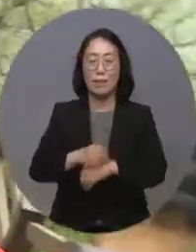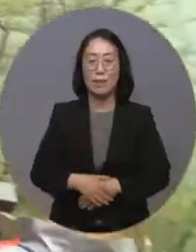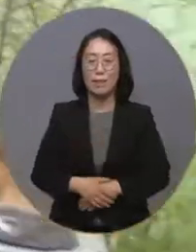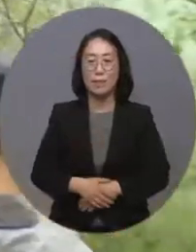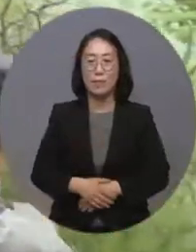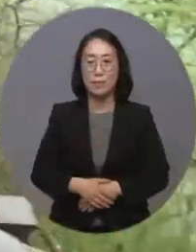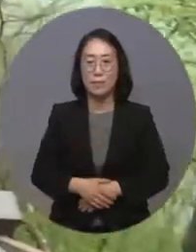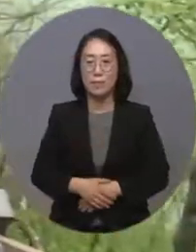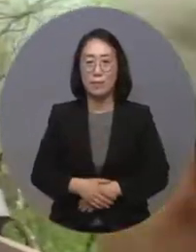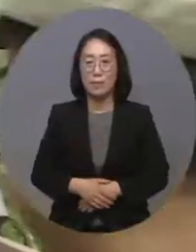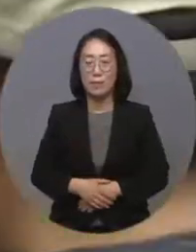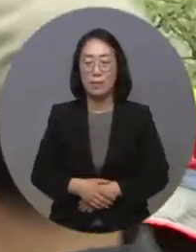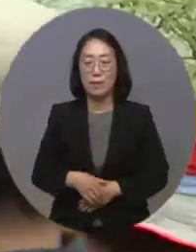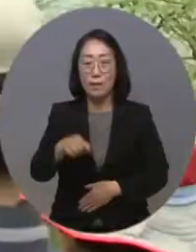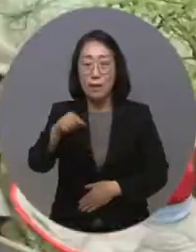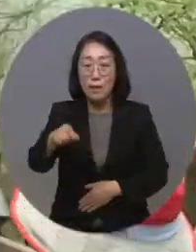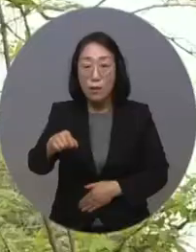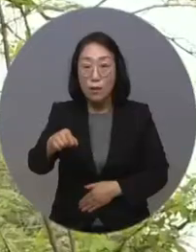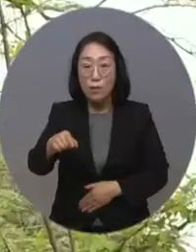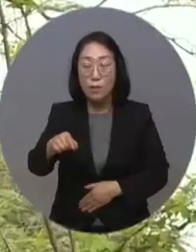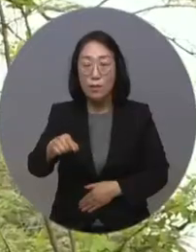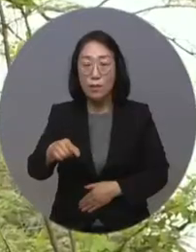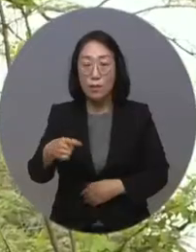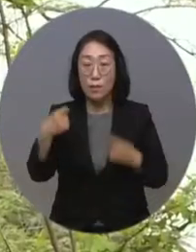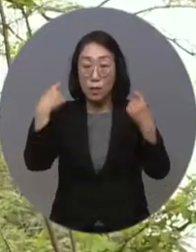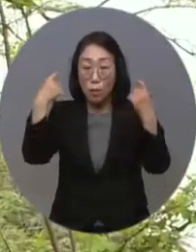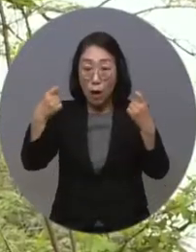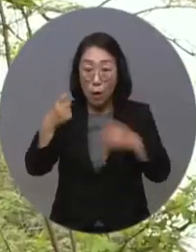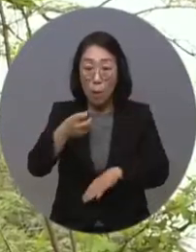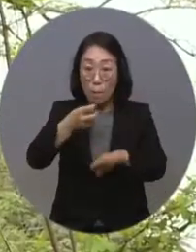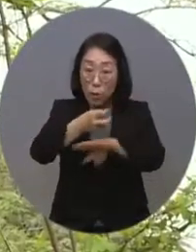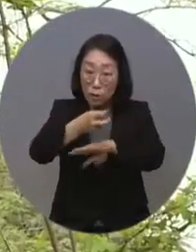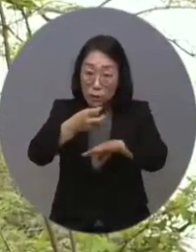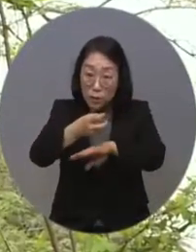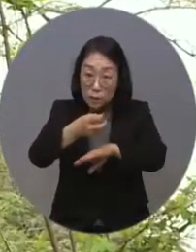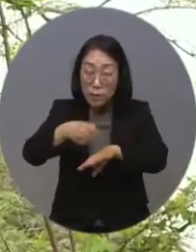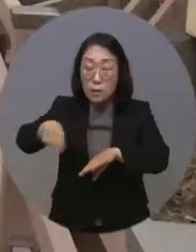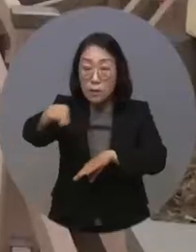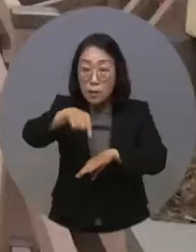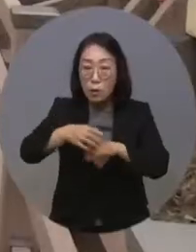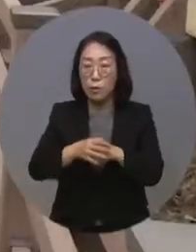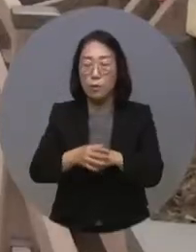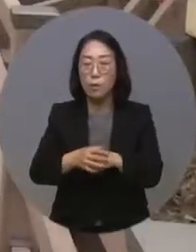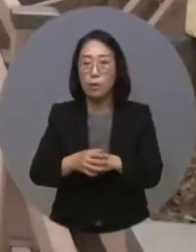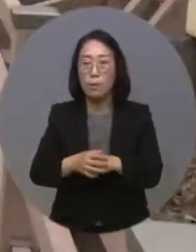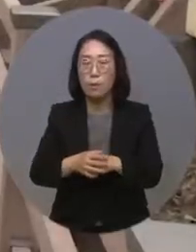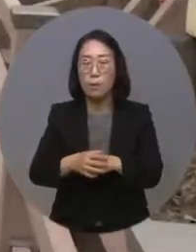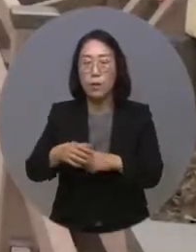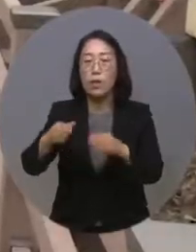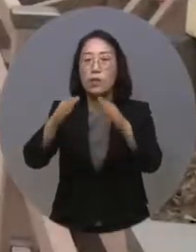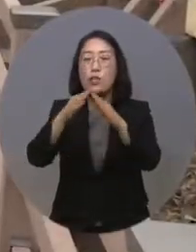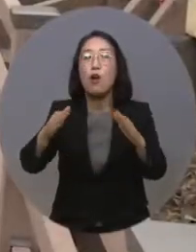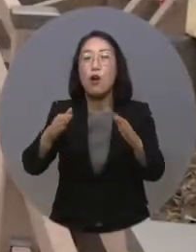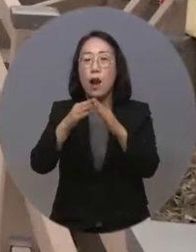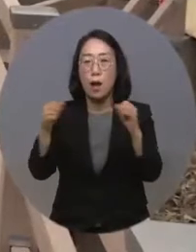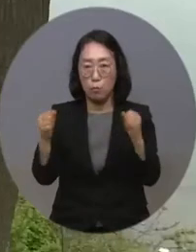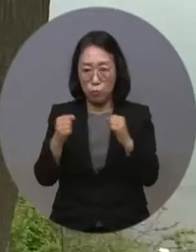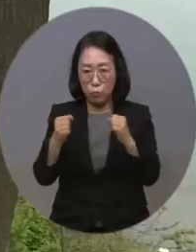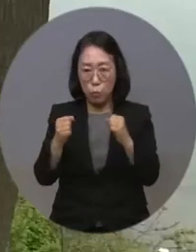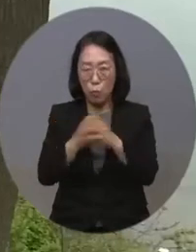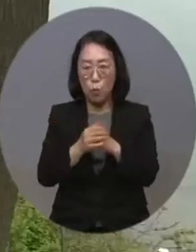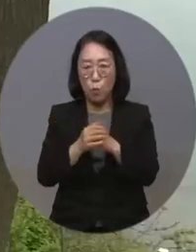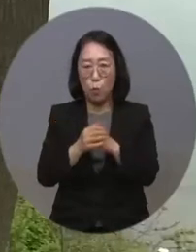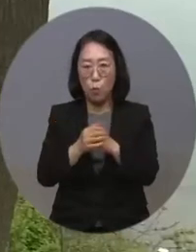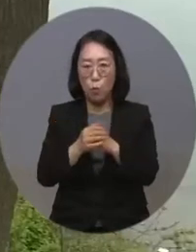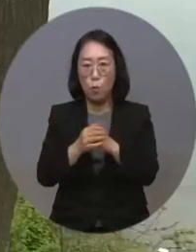한편 임질 명소탐방 시티투어는 전라북도 1 c 군 1 대표 관광지 육성사업의 일환으로 운영되며